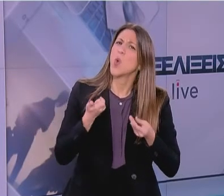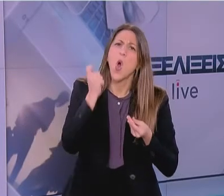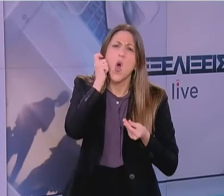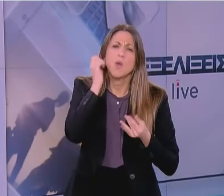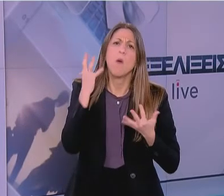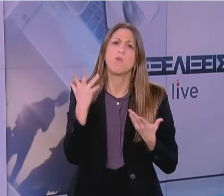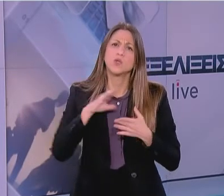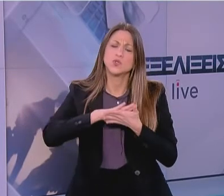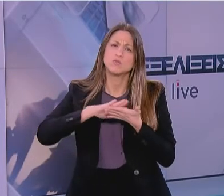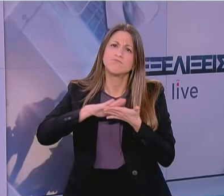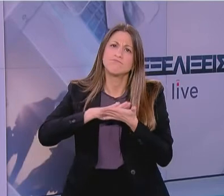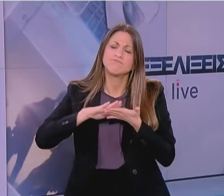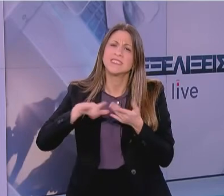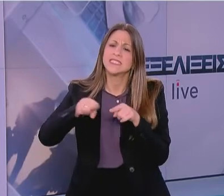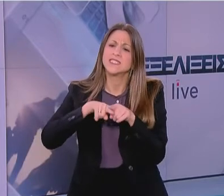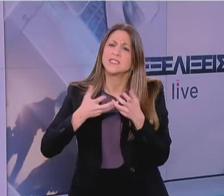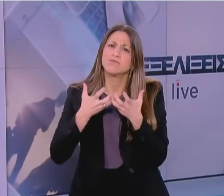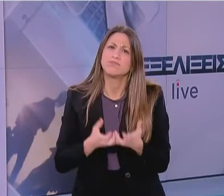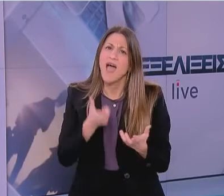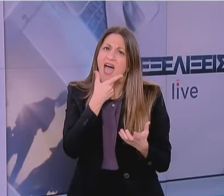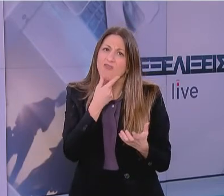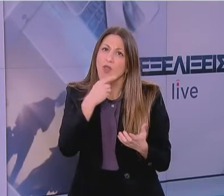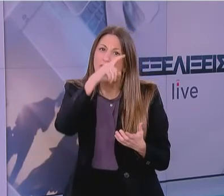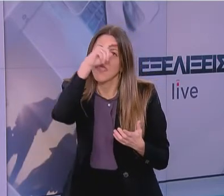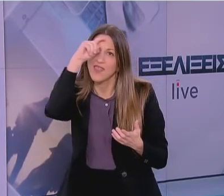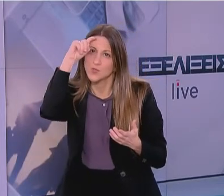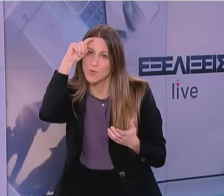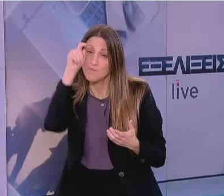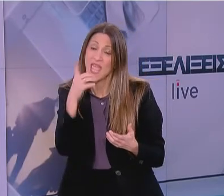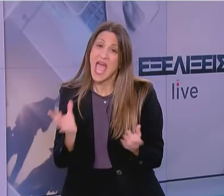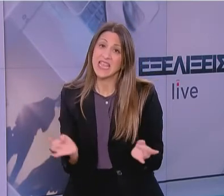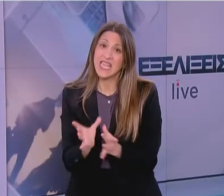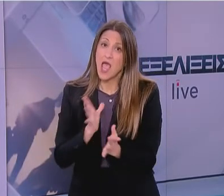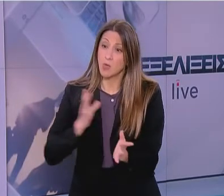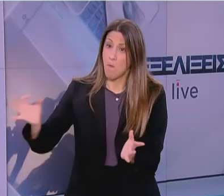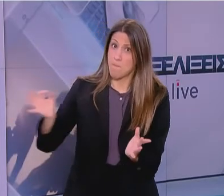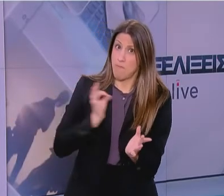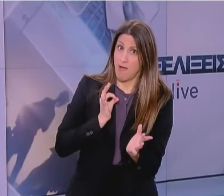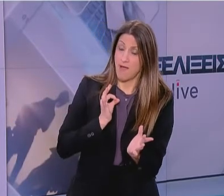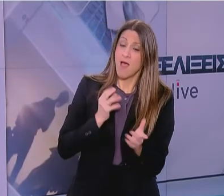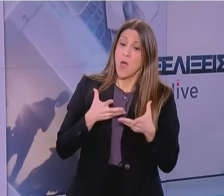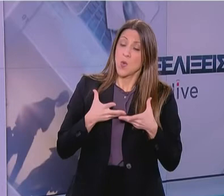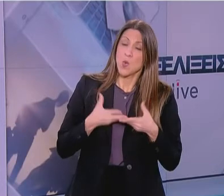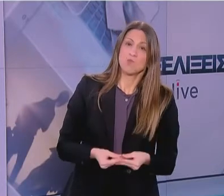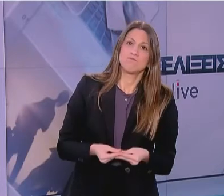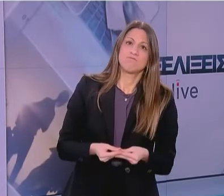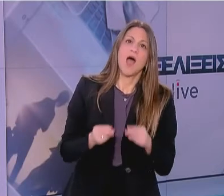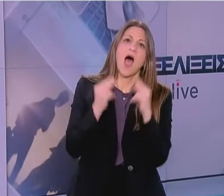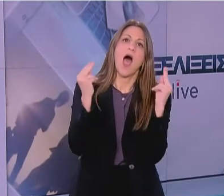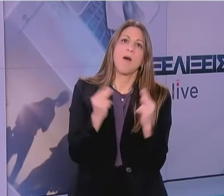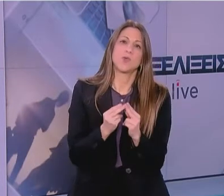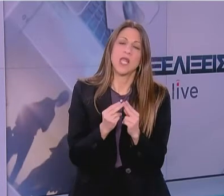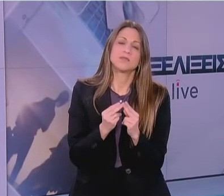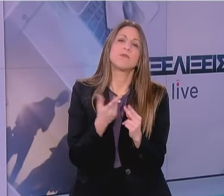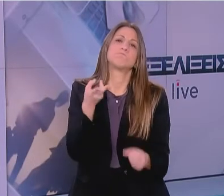ονομάζουμε επιφανειοδραστικό παράγοντα και μπορεί γρήγορα να εξαντλείται σε αυτούς τους ασθενείς που έχουν μολυθεί με τον κορονοϊό και δεν πάνε τόσο καλά ακόμα